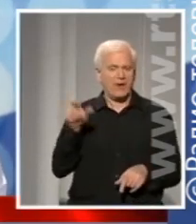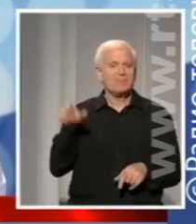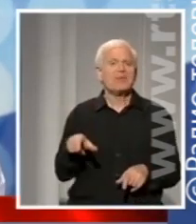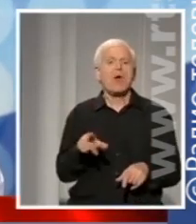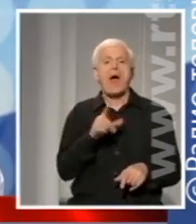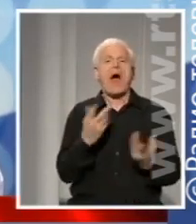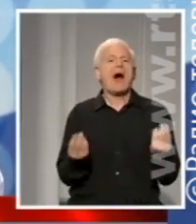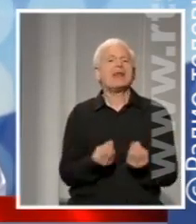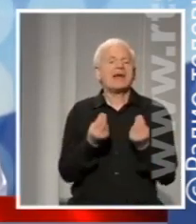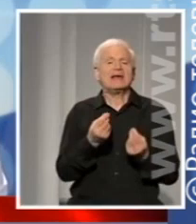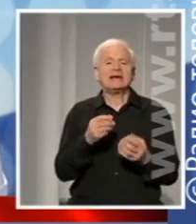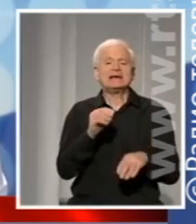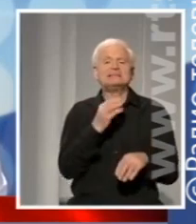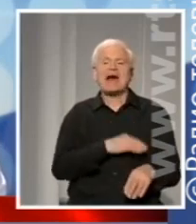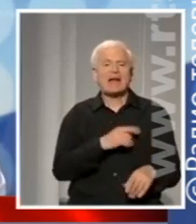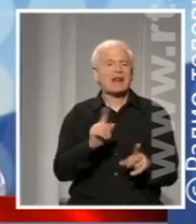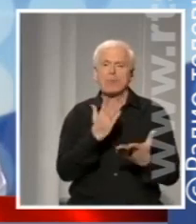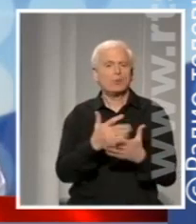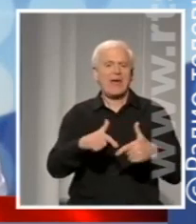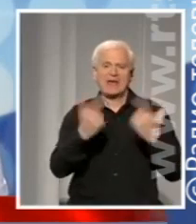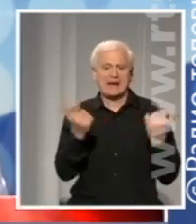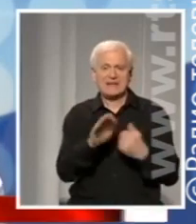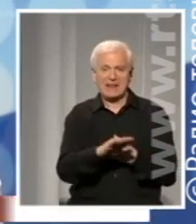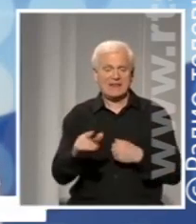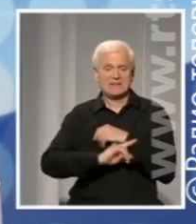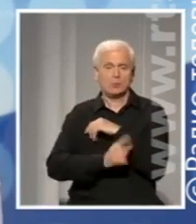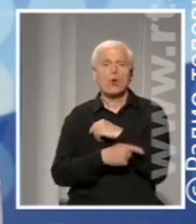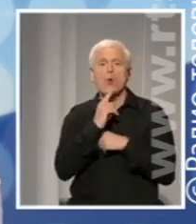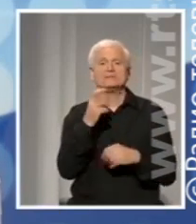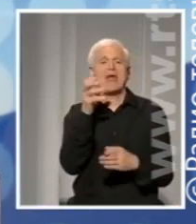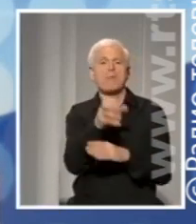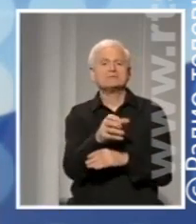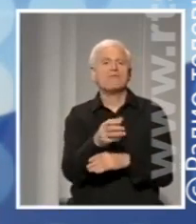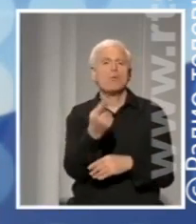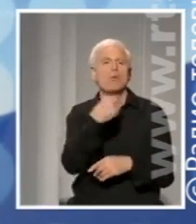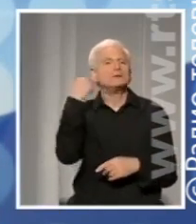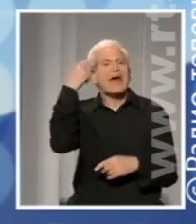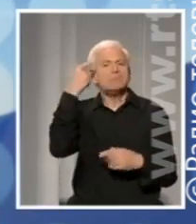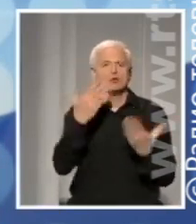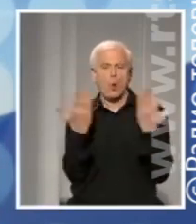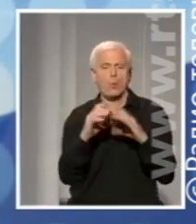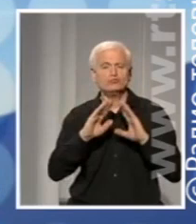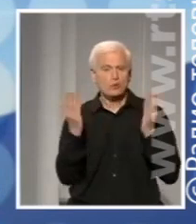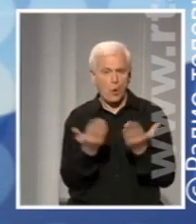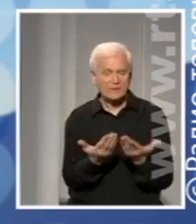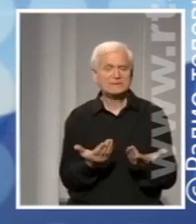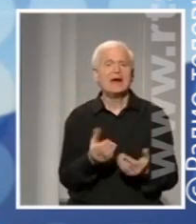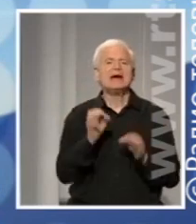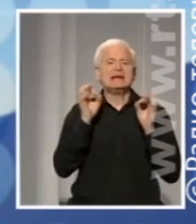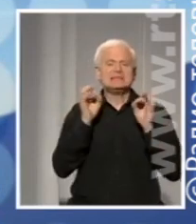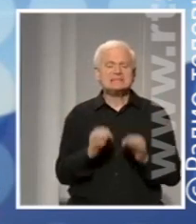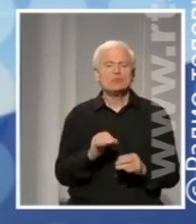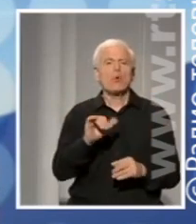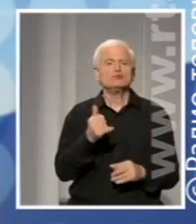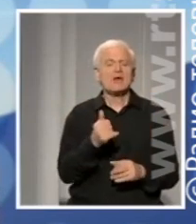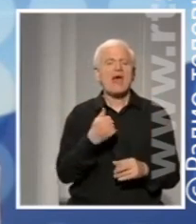deci ne bude neki zadatak jasan koji se bude postavio u ovoj virtuelnoj učionici, dakle sigurno će